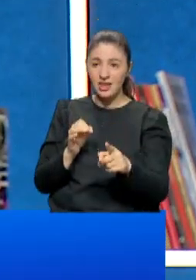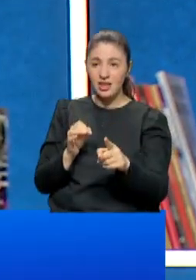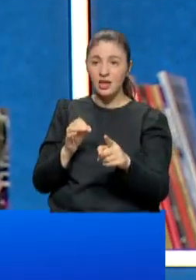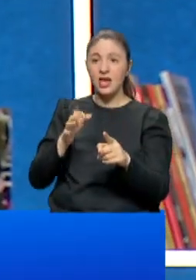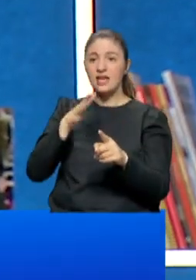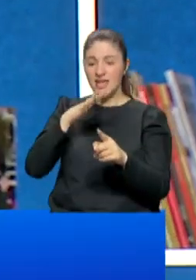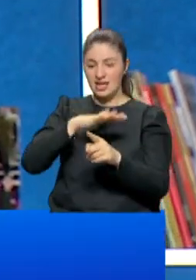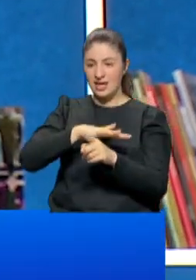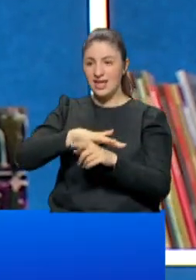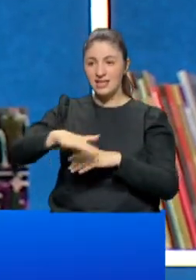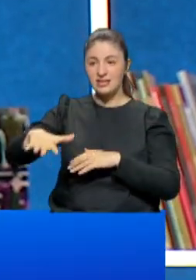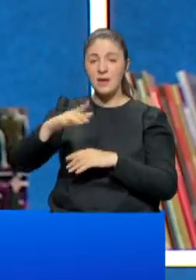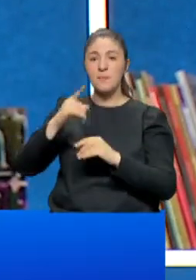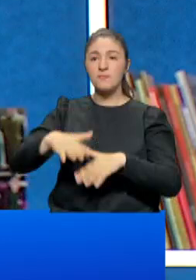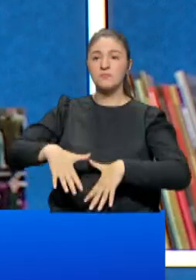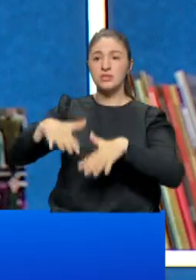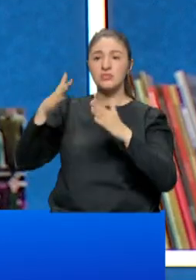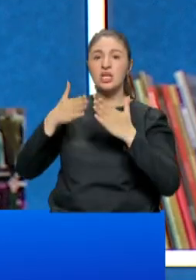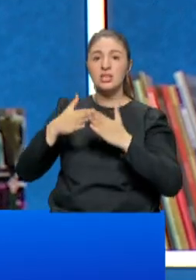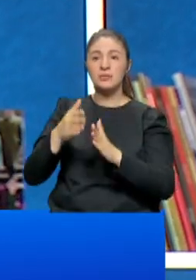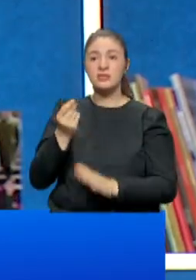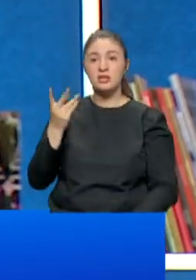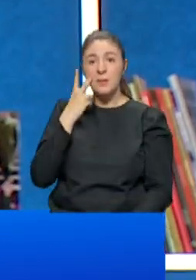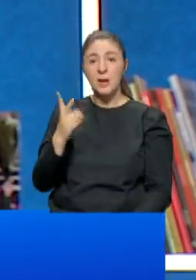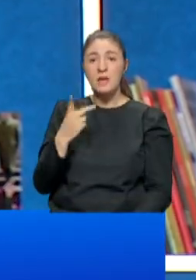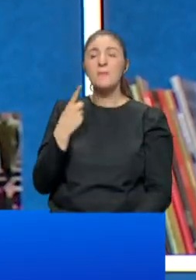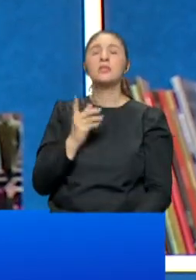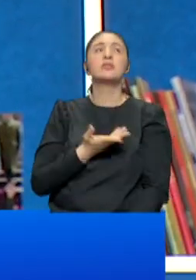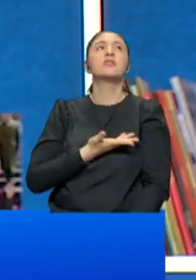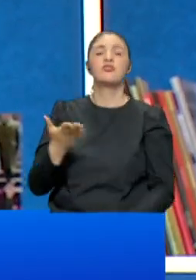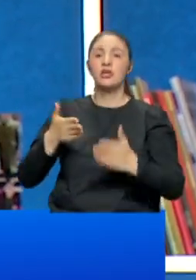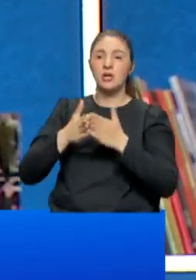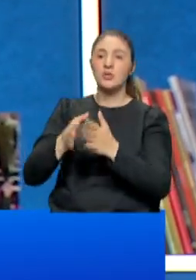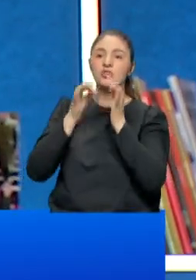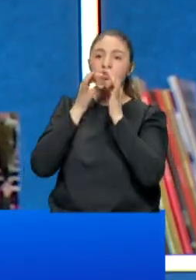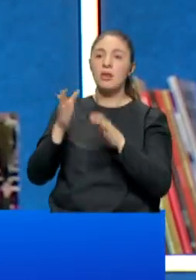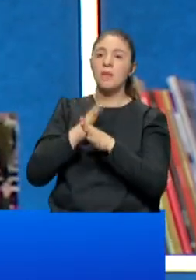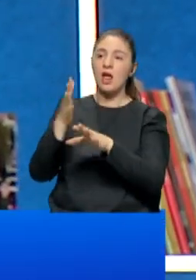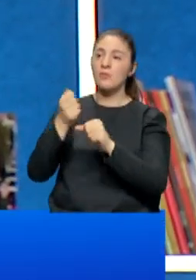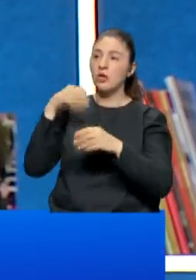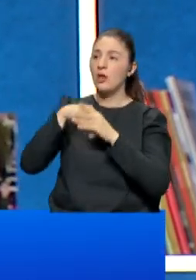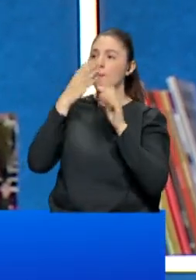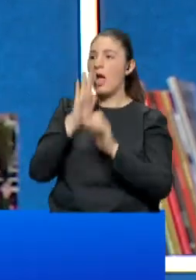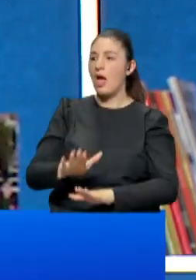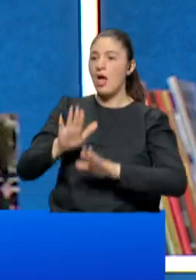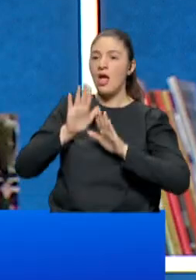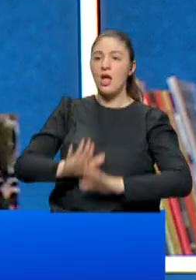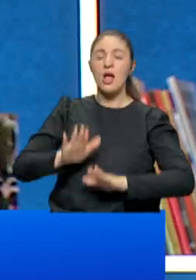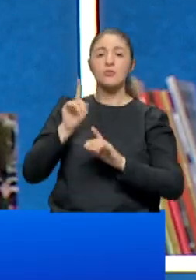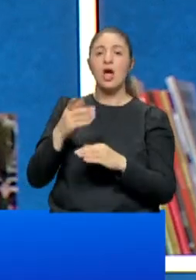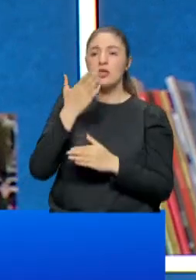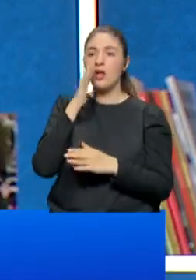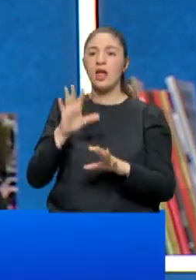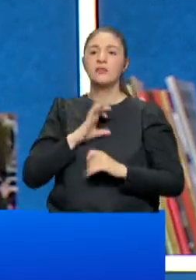kıyı denizlerindeki birikmiş yeni sayısına bakın binlerce Gemi şu anda Çin'den mal almak için bekliyor bunu